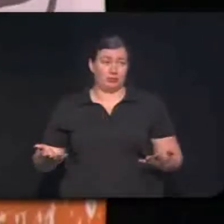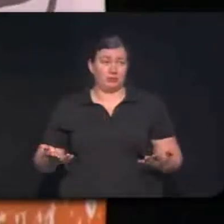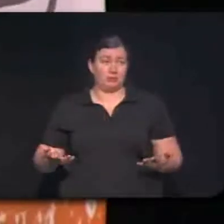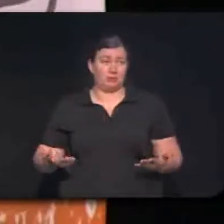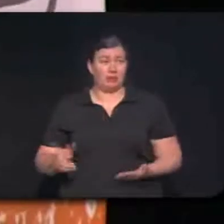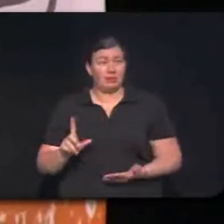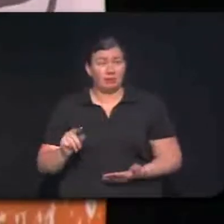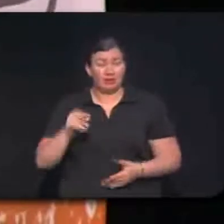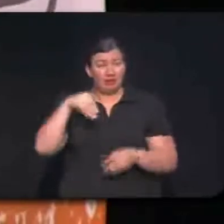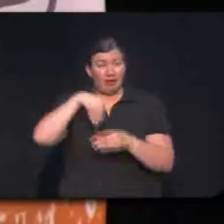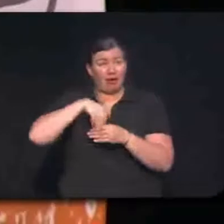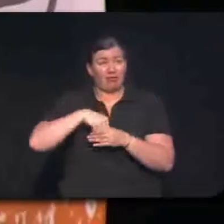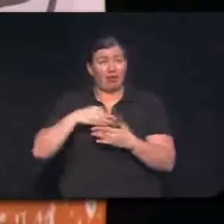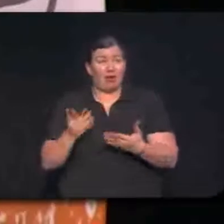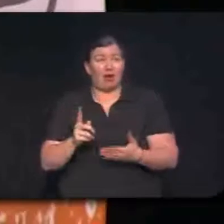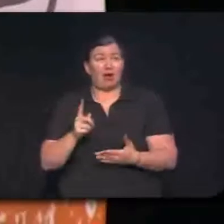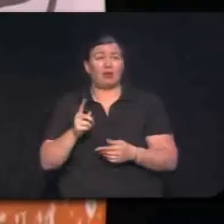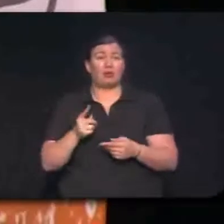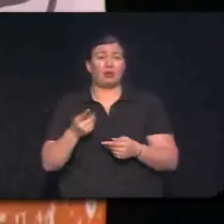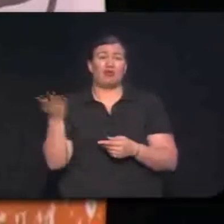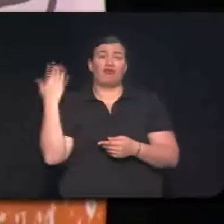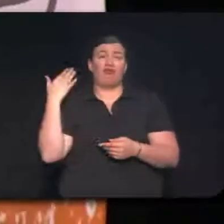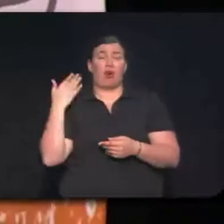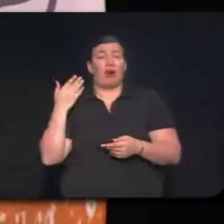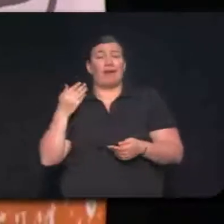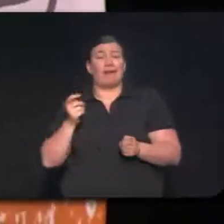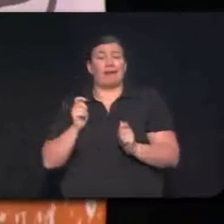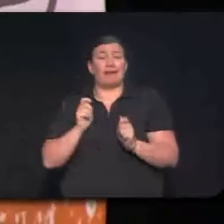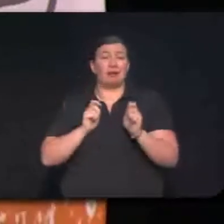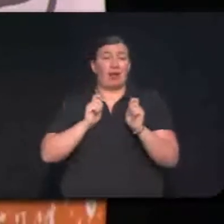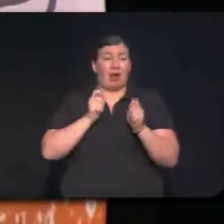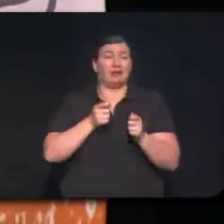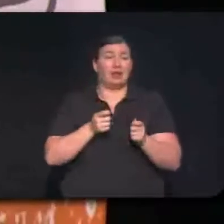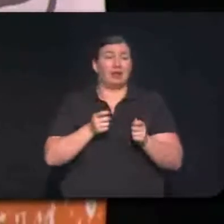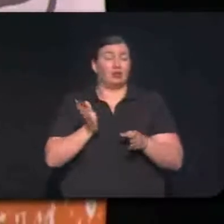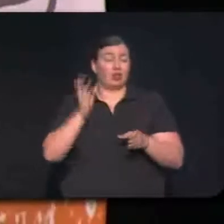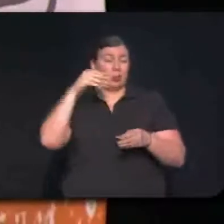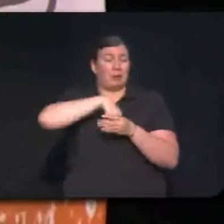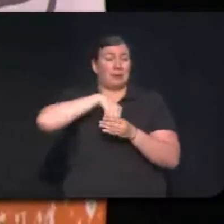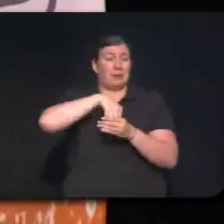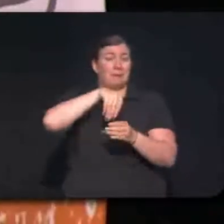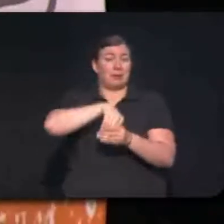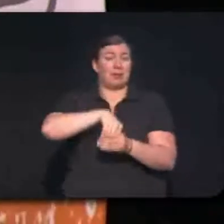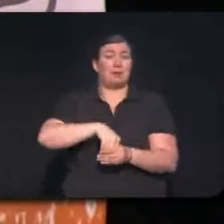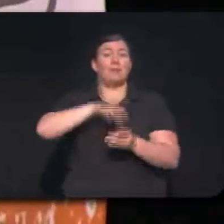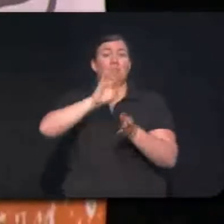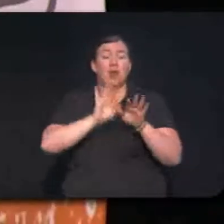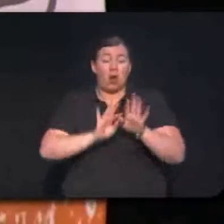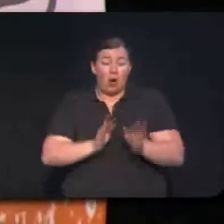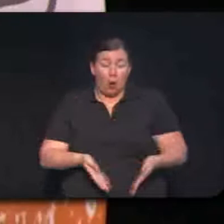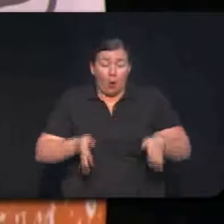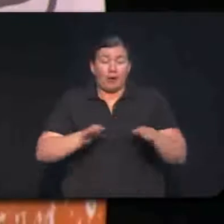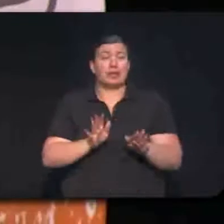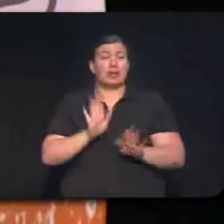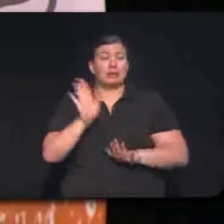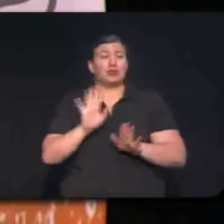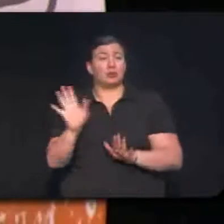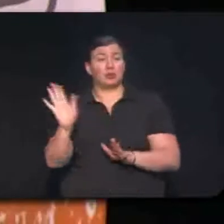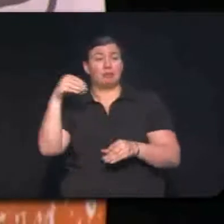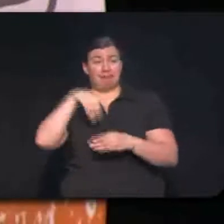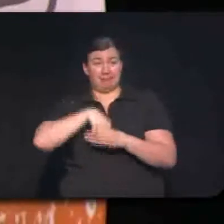beinhaltet auch die zwei vorherigen Anträge zur offline Abstimmung die Urnen Abstimmung ist hier berücks mit berücksichtigt die ist möglich